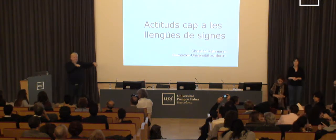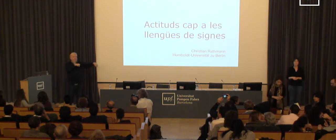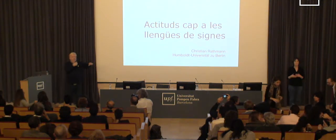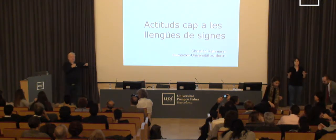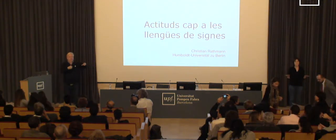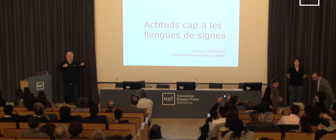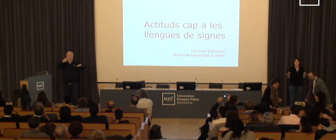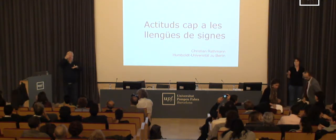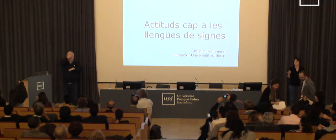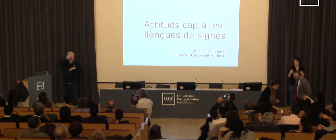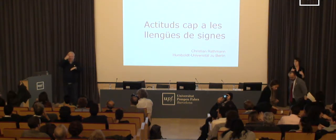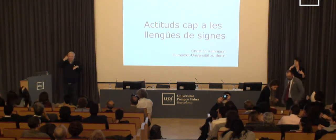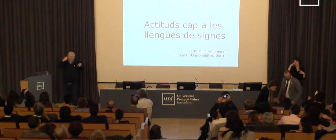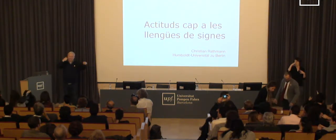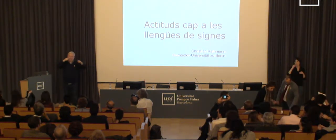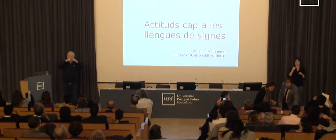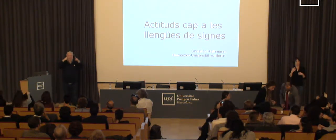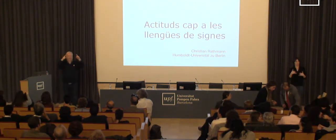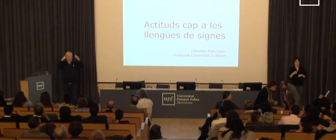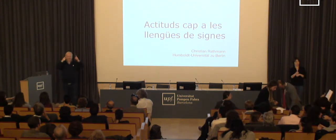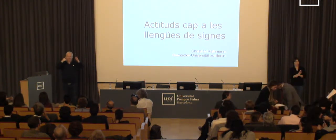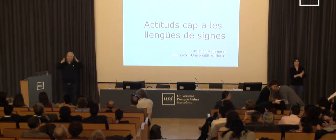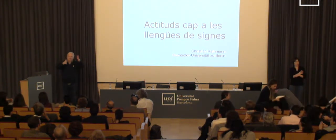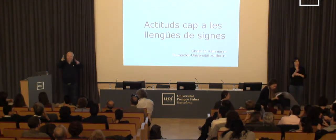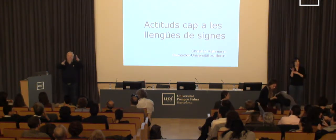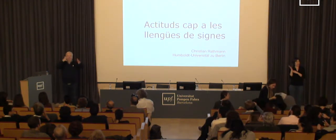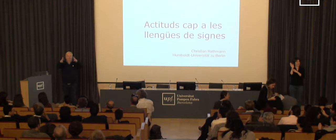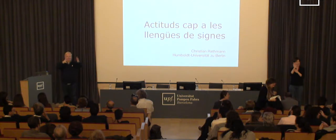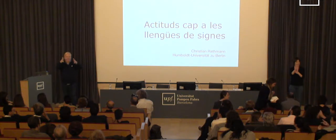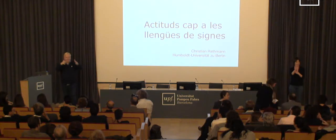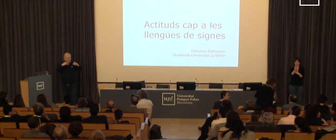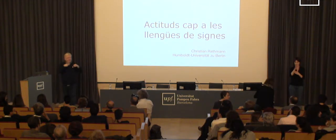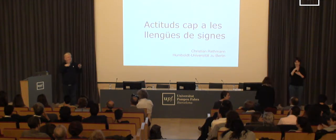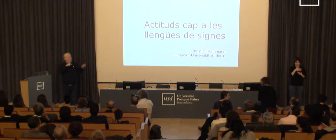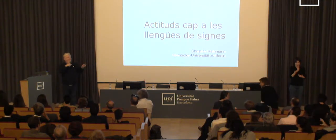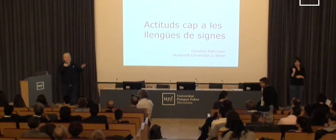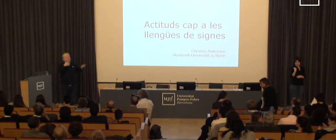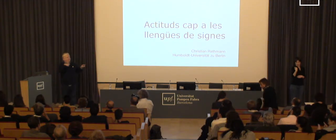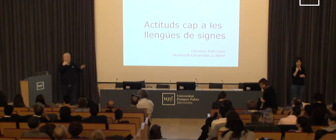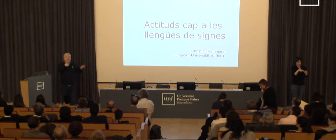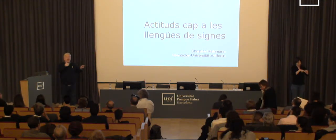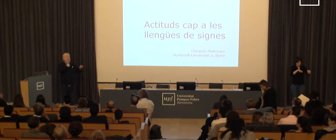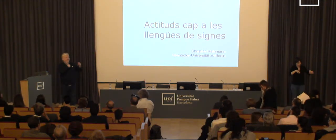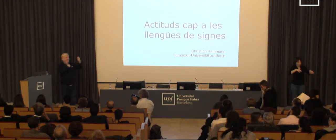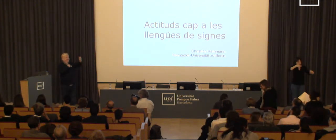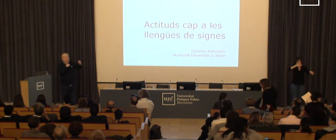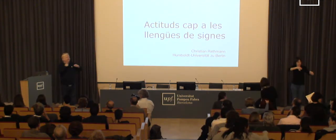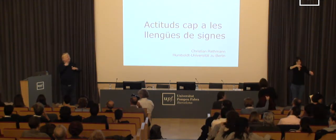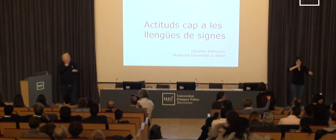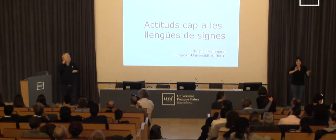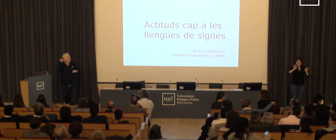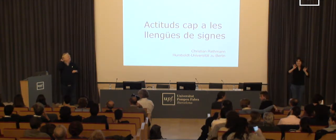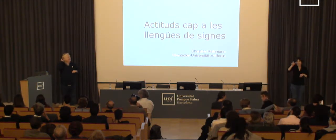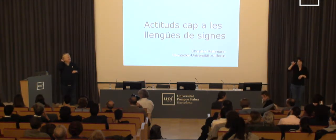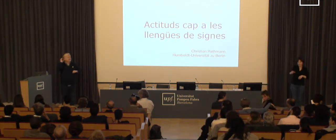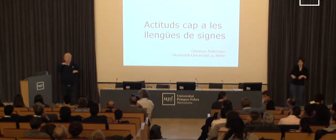Estic molt impressionat de la presentació que s'ha fet aquí i sobretot de la presentació en llengua de